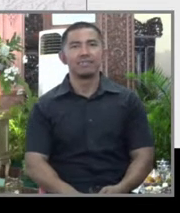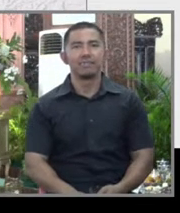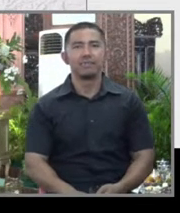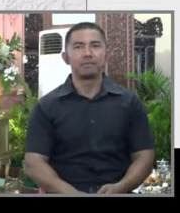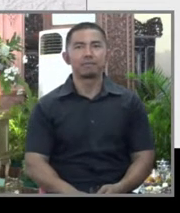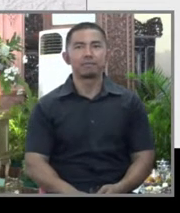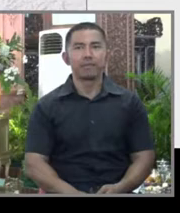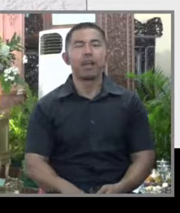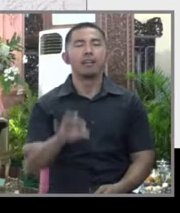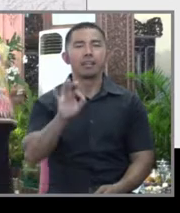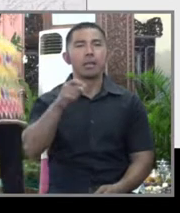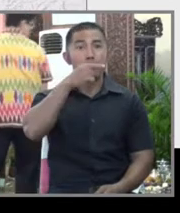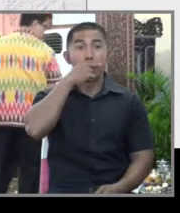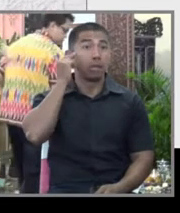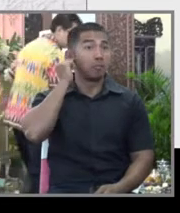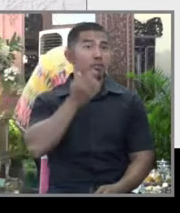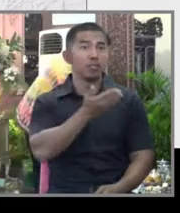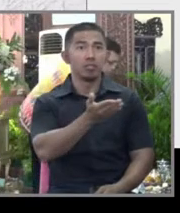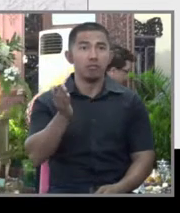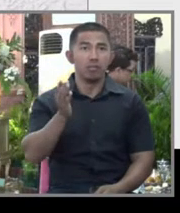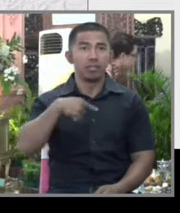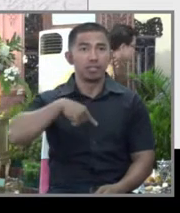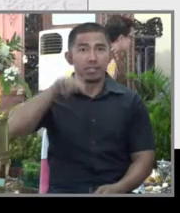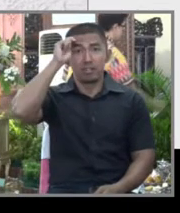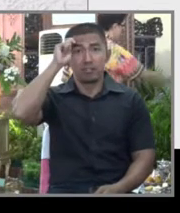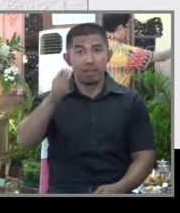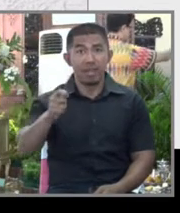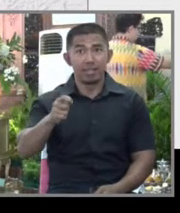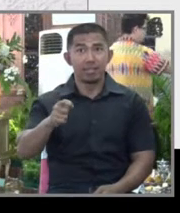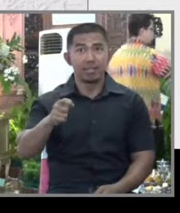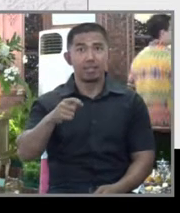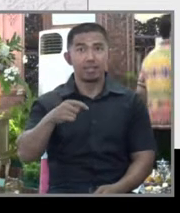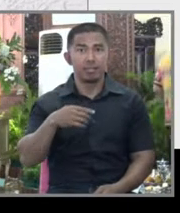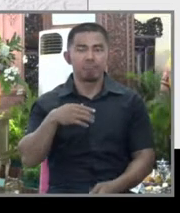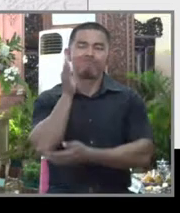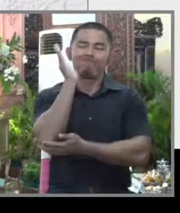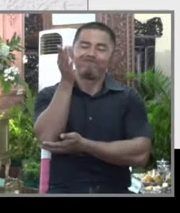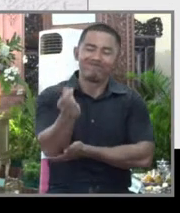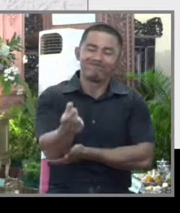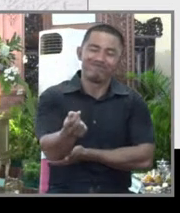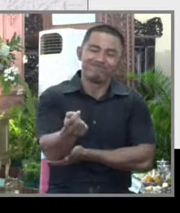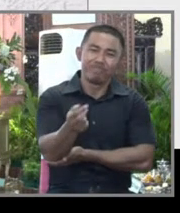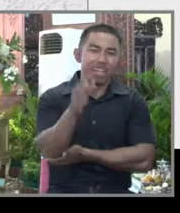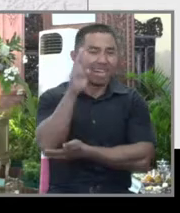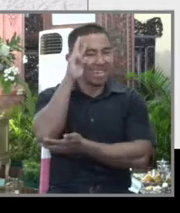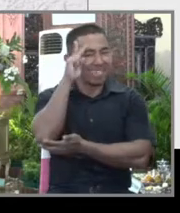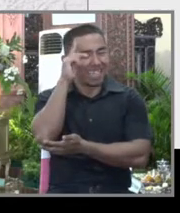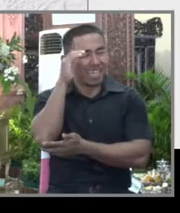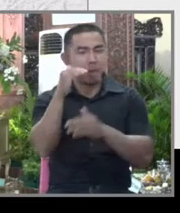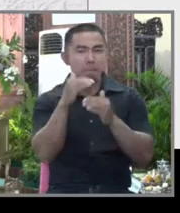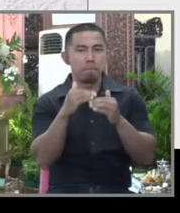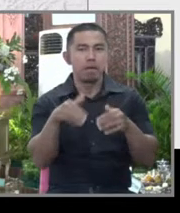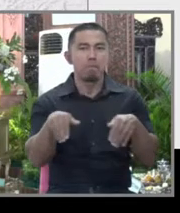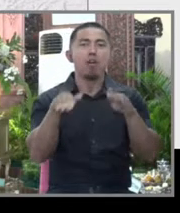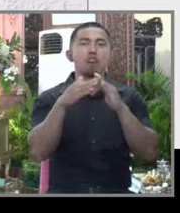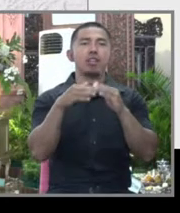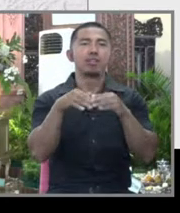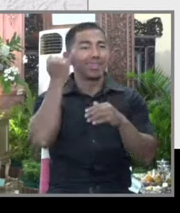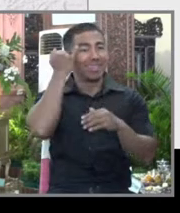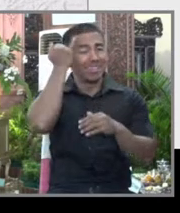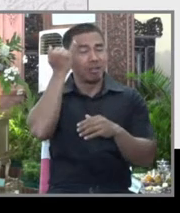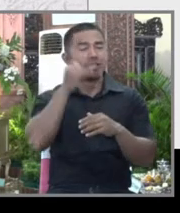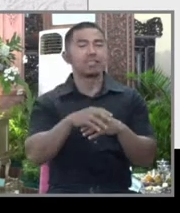Nah, Bapak Ibu semuanya, Bapak Gubernur saya hormati. Secara singkat saya akan menyampaikan rencana pembangunan baik itu inovasi